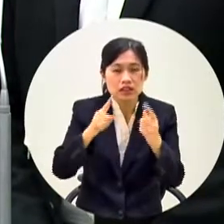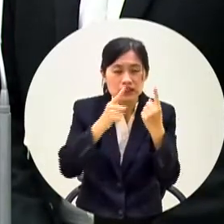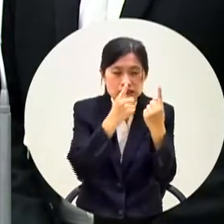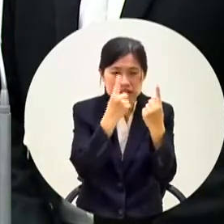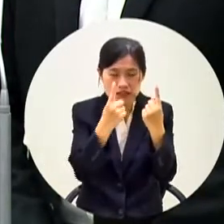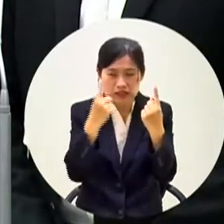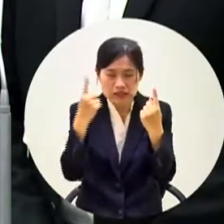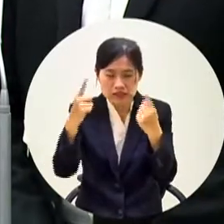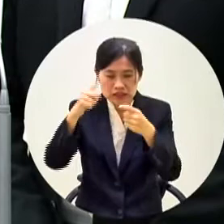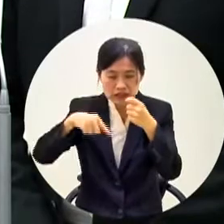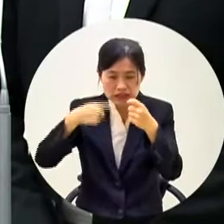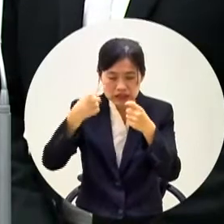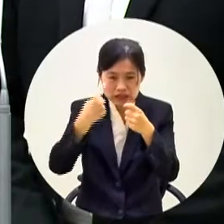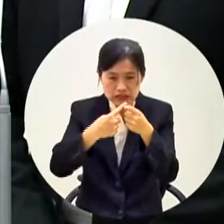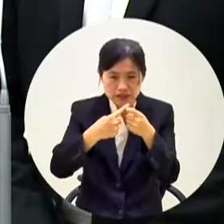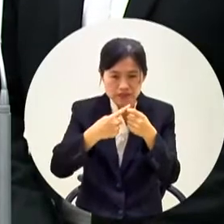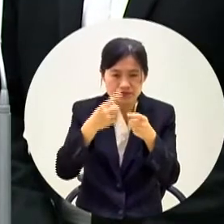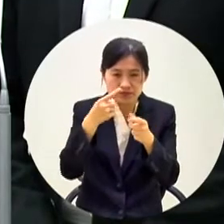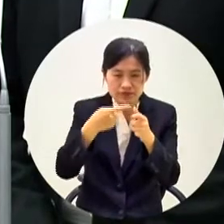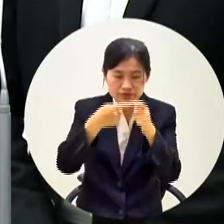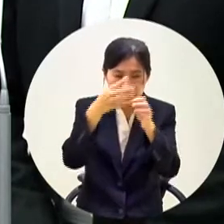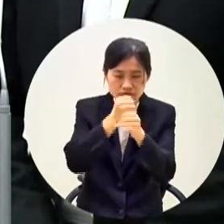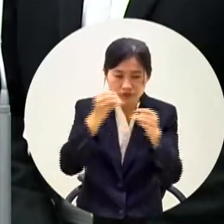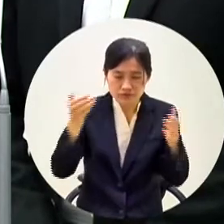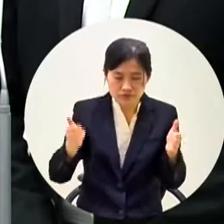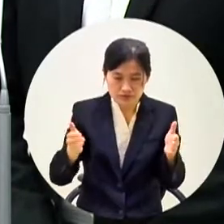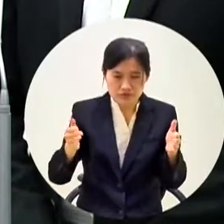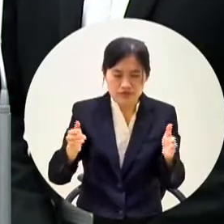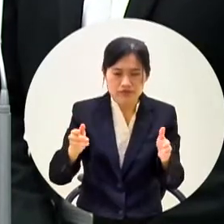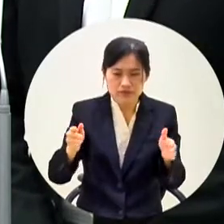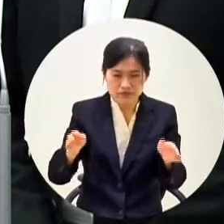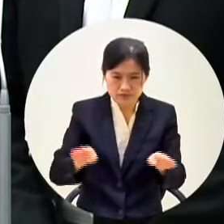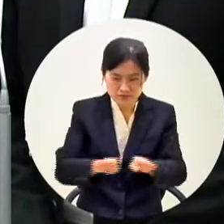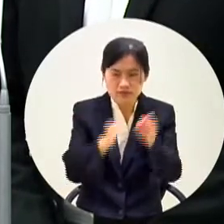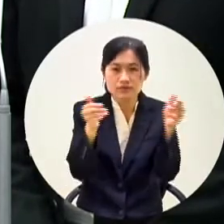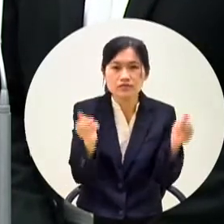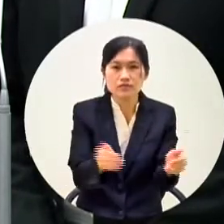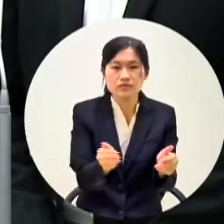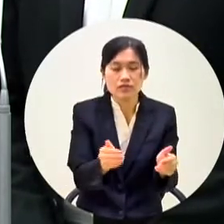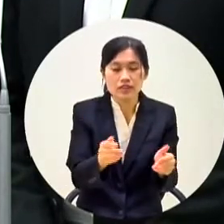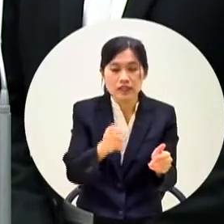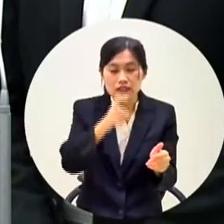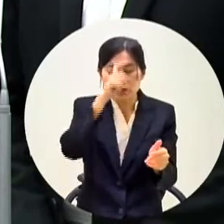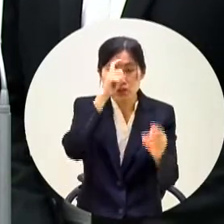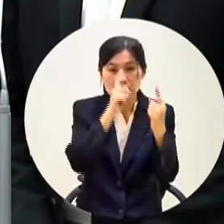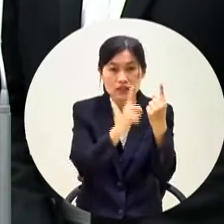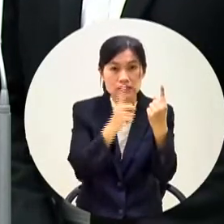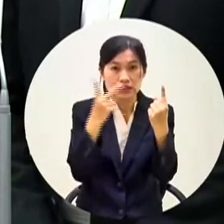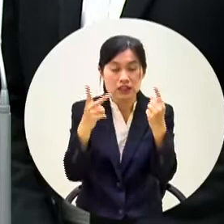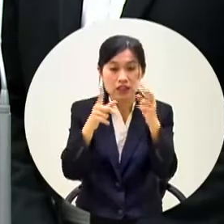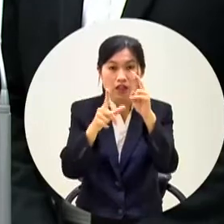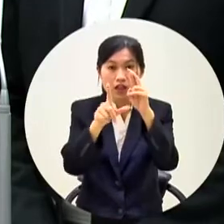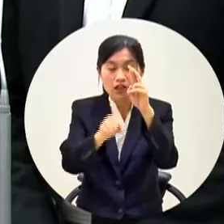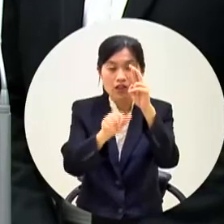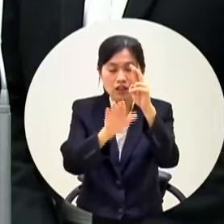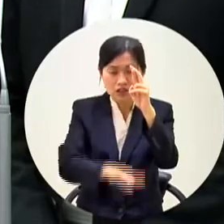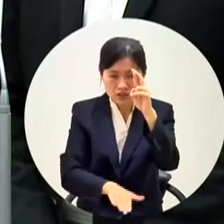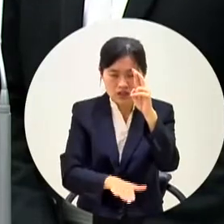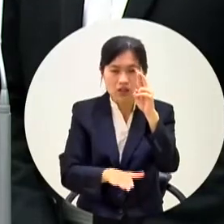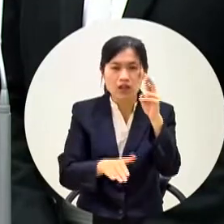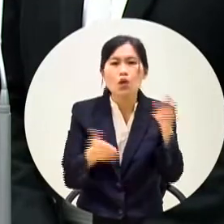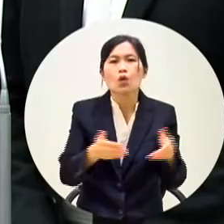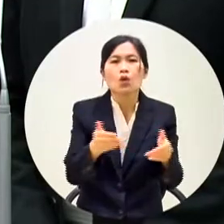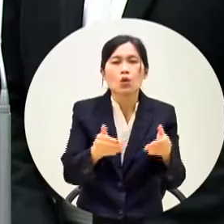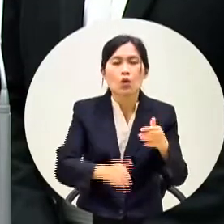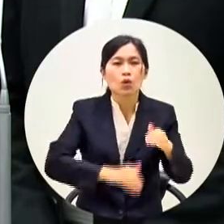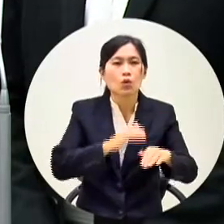会先第一期的部分会先办开工，那希望在112年底可以完工，就是在第一期的部分。啊，工